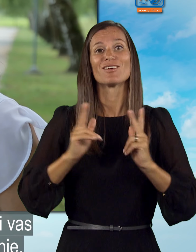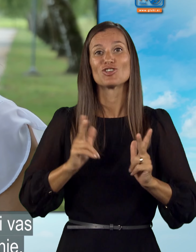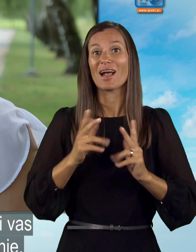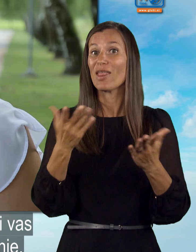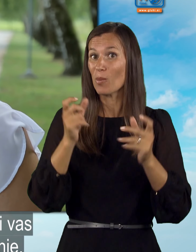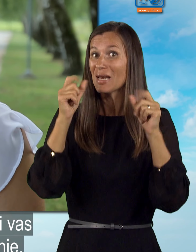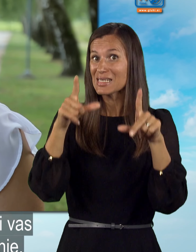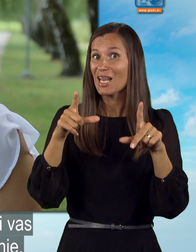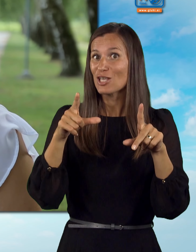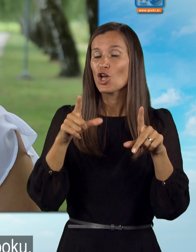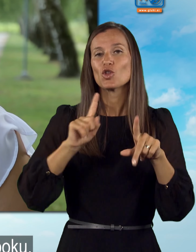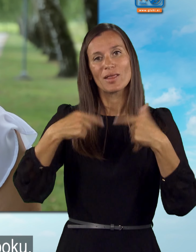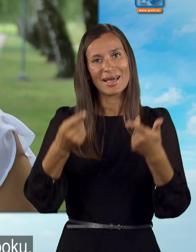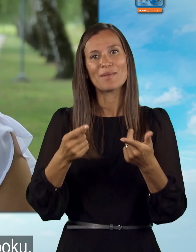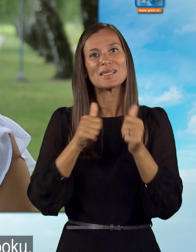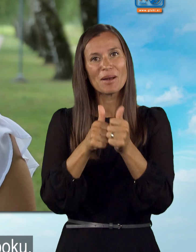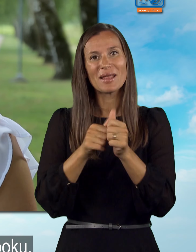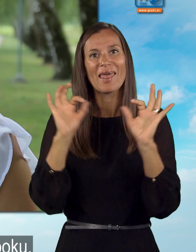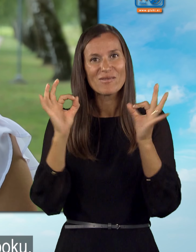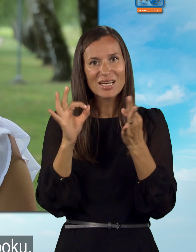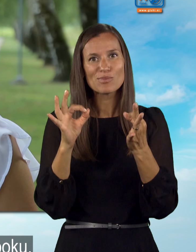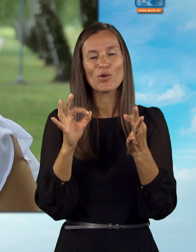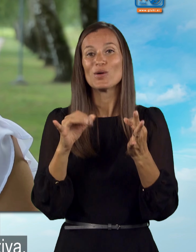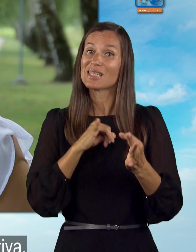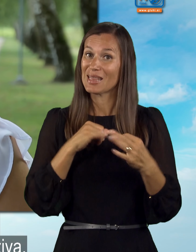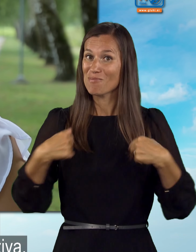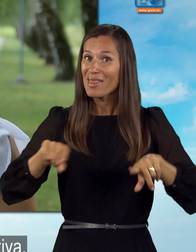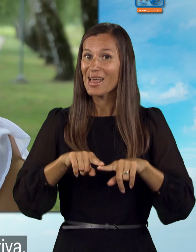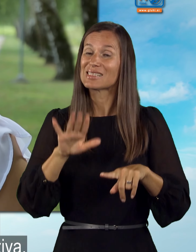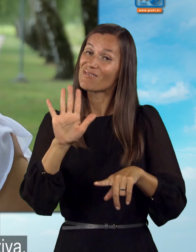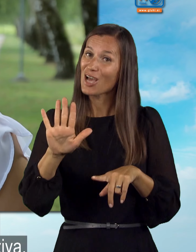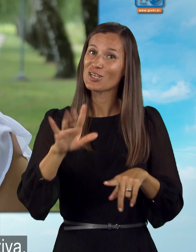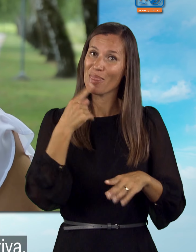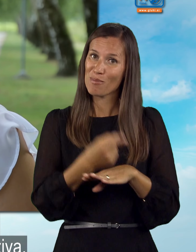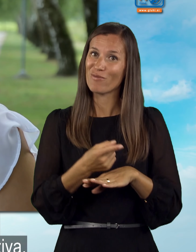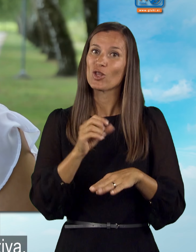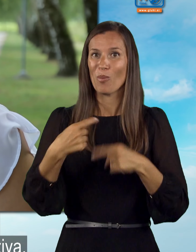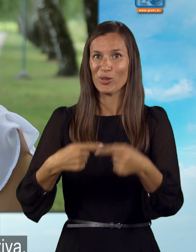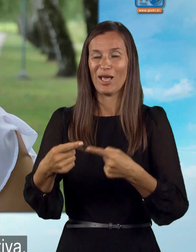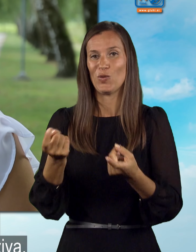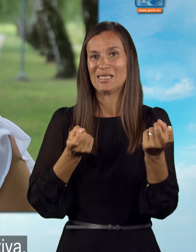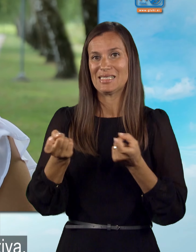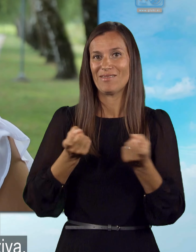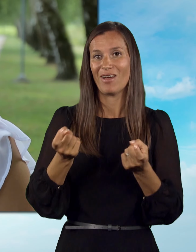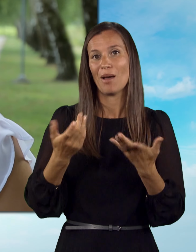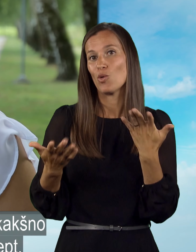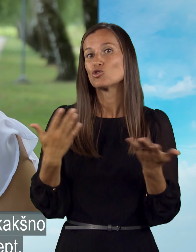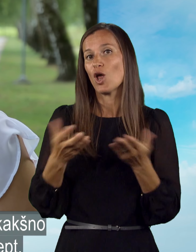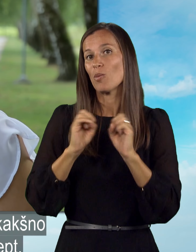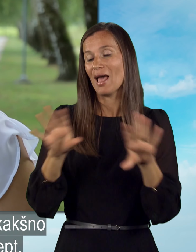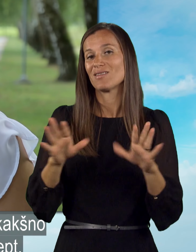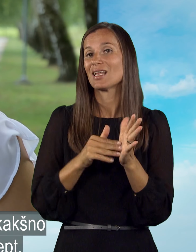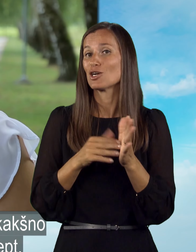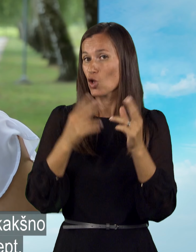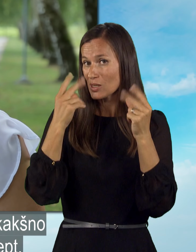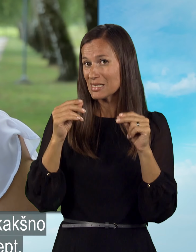čaka eno presenečenje, do takrat pa spremljite nas na Facebooku. Zanima nas vaša napoved o poteku izziva. Mogoče